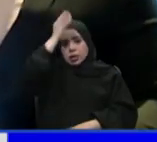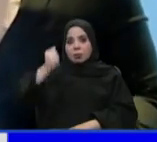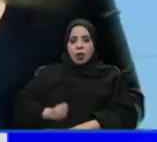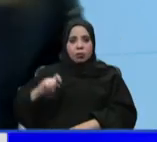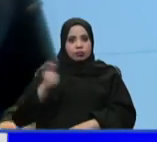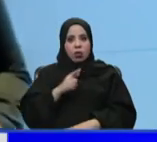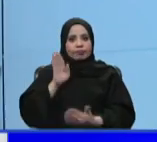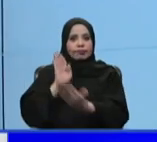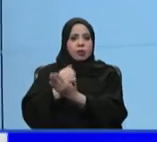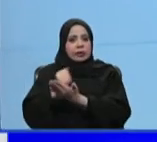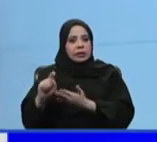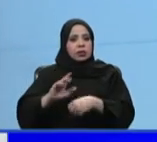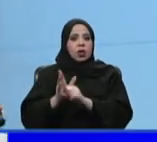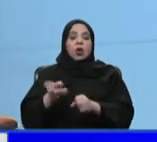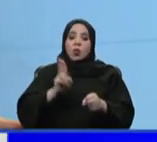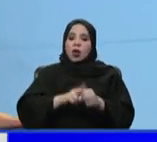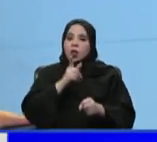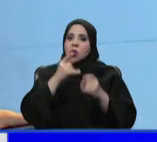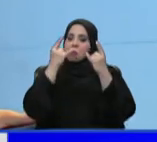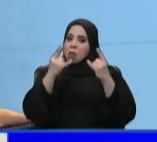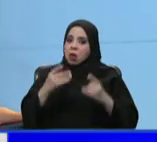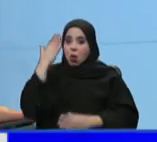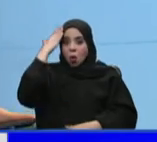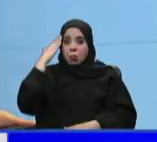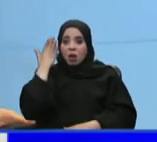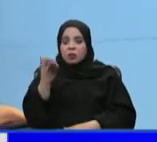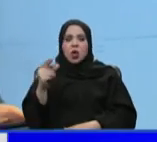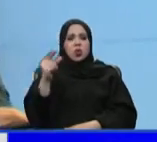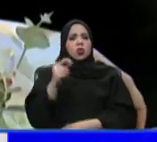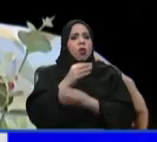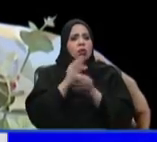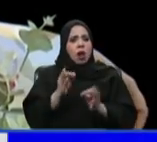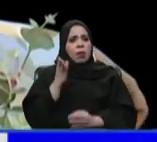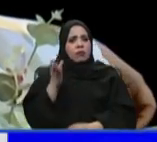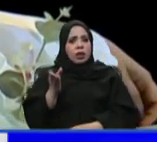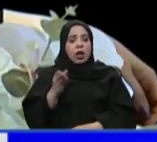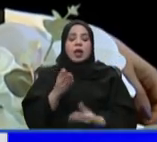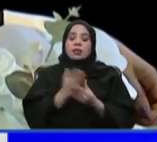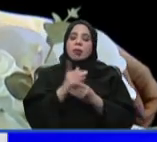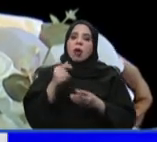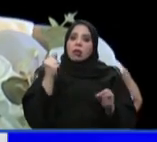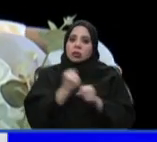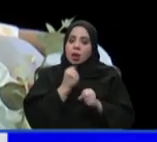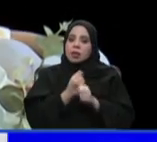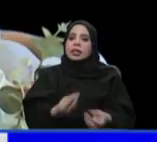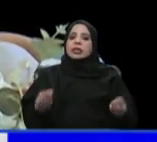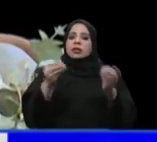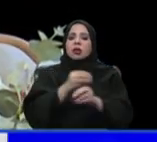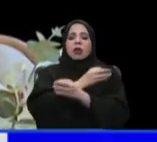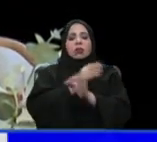التصدي لفيروس كورونا، منوها بمستوى كفاءة الطواقم الصحية الوطنية المؤهلة